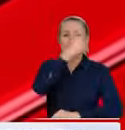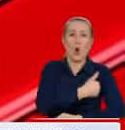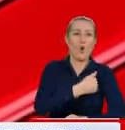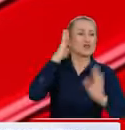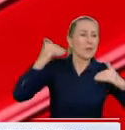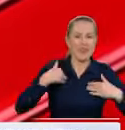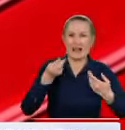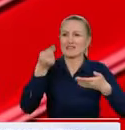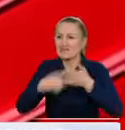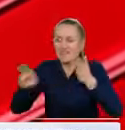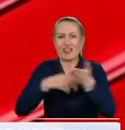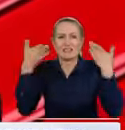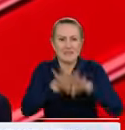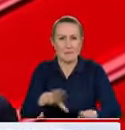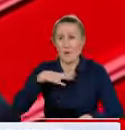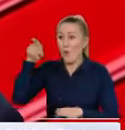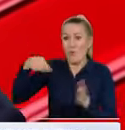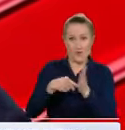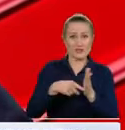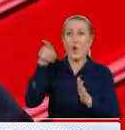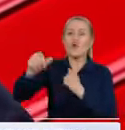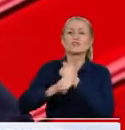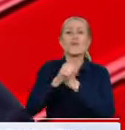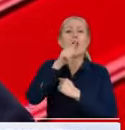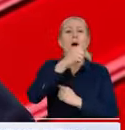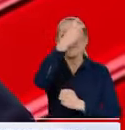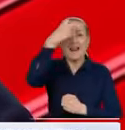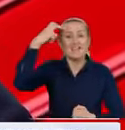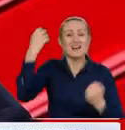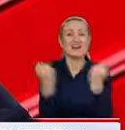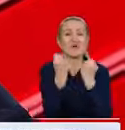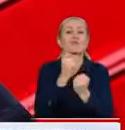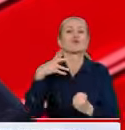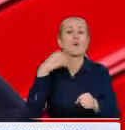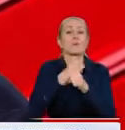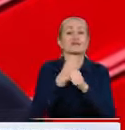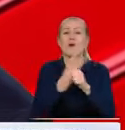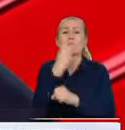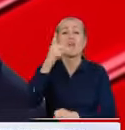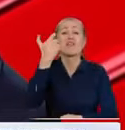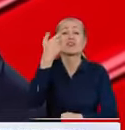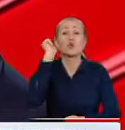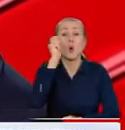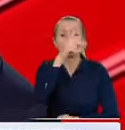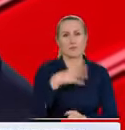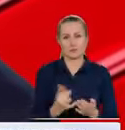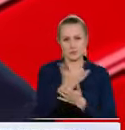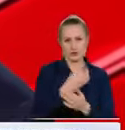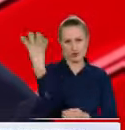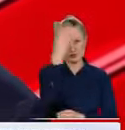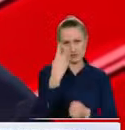oni doprowadzili do tego, że pielęgniarka z Krakowa, która pracowała ponad 200 godzin, dostała 4 zł 25